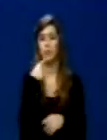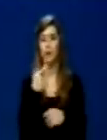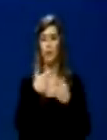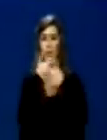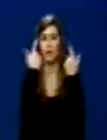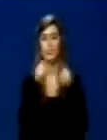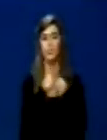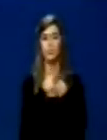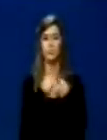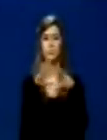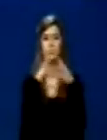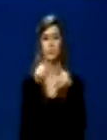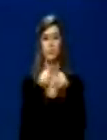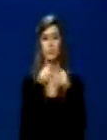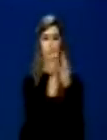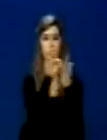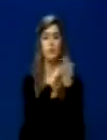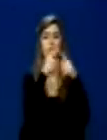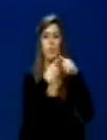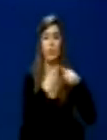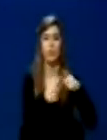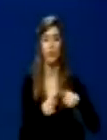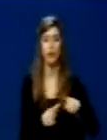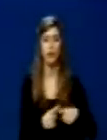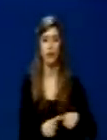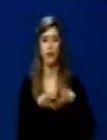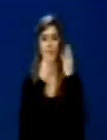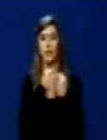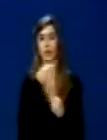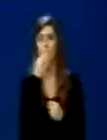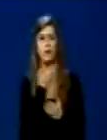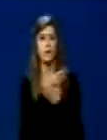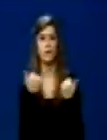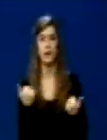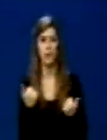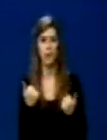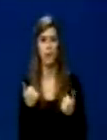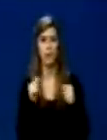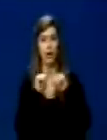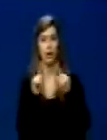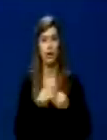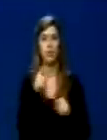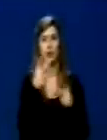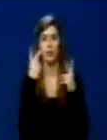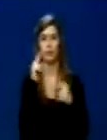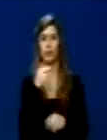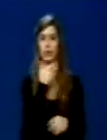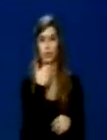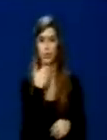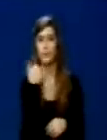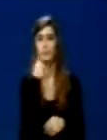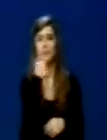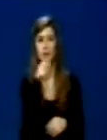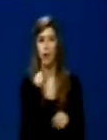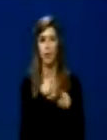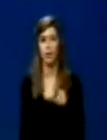vetëm në pikat të përgjësuara. Por prave kemi këtë problemin e përgjësimit të një qështje edhe e te kalimit të shpejt të një qështje që la shumë rëndësishme. Sepse kjo është një